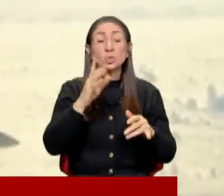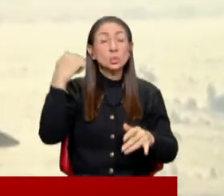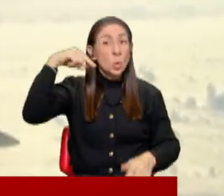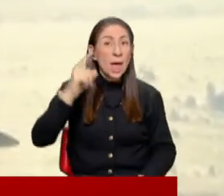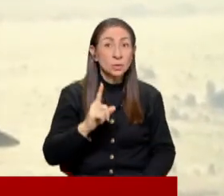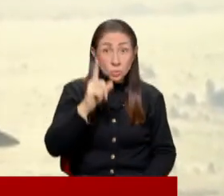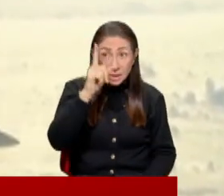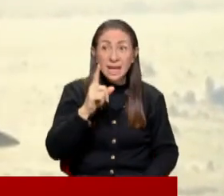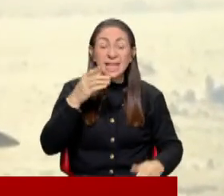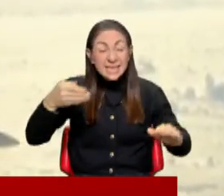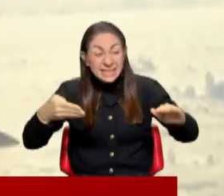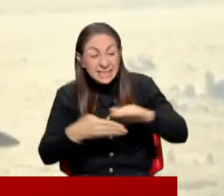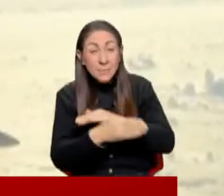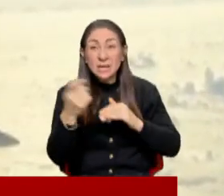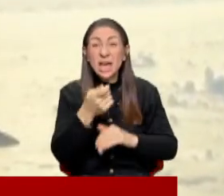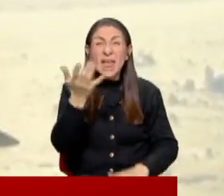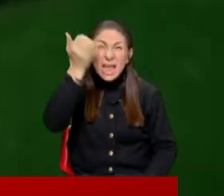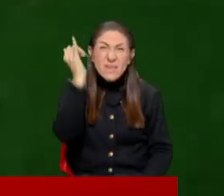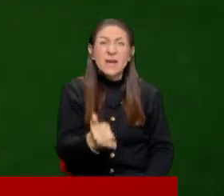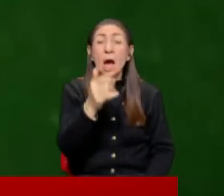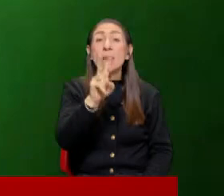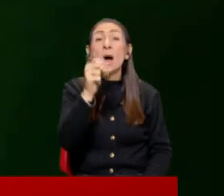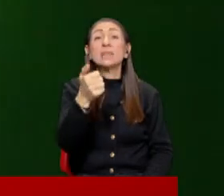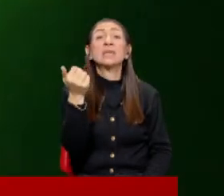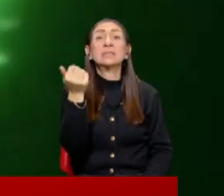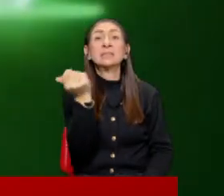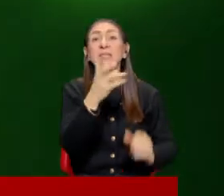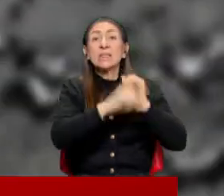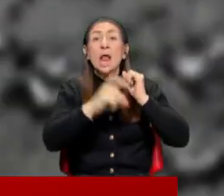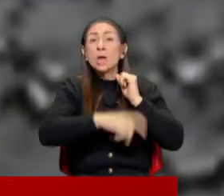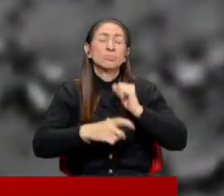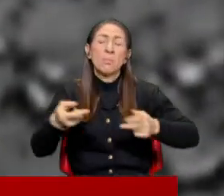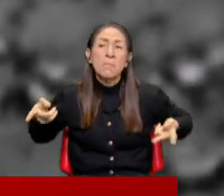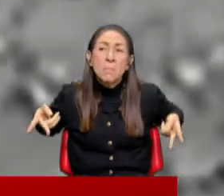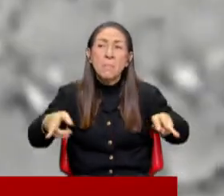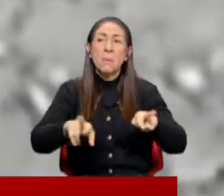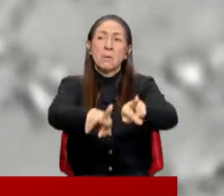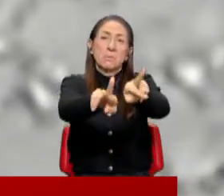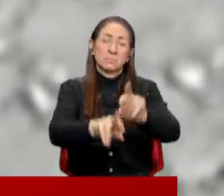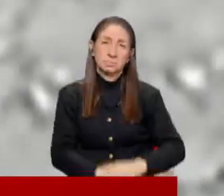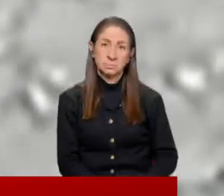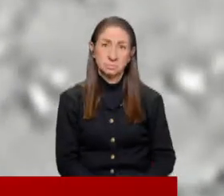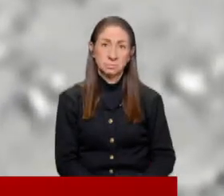kuzeyinde sınırdan sızmaya çalışan en az 26 terörist daha etkisiz hale getirildi.